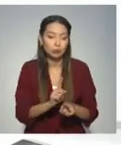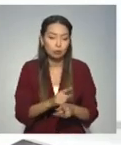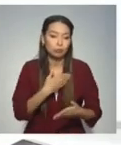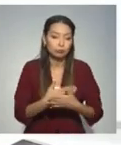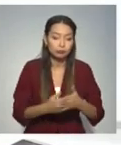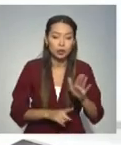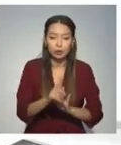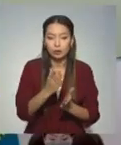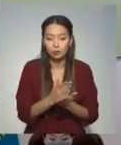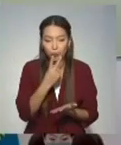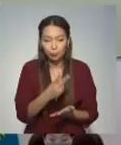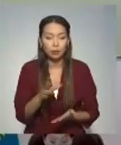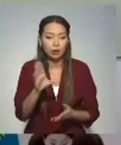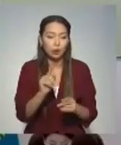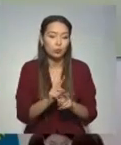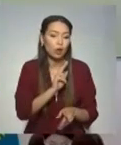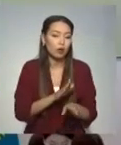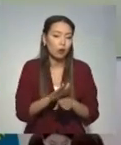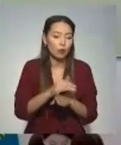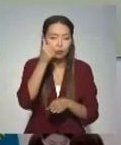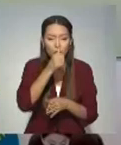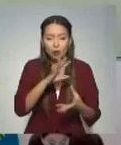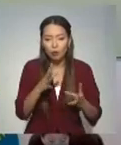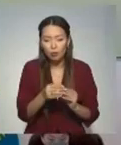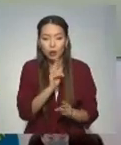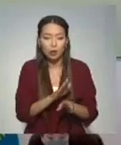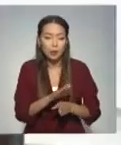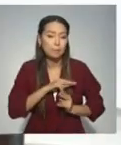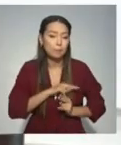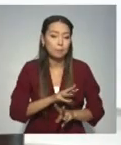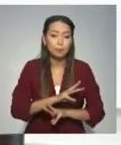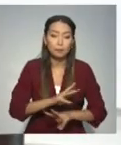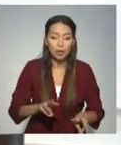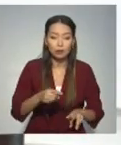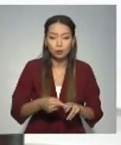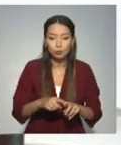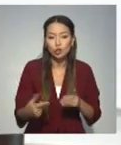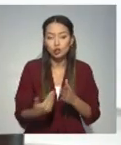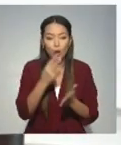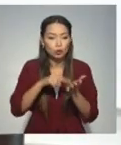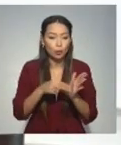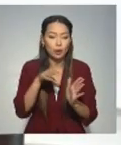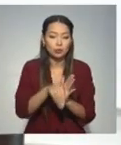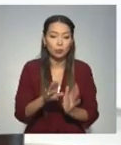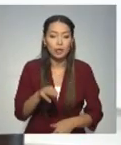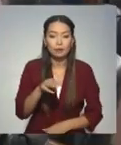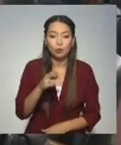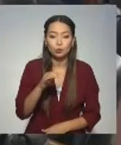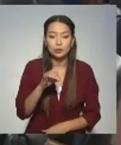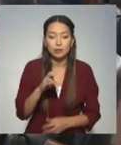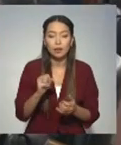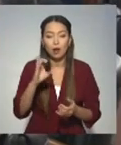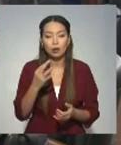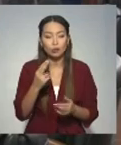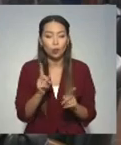кіріскенге ұқсайды. Әдетте жыл бойы атқарған жұмыстарын жіпке тізіп отыратын еңбек министрлігі бұл жолы жаңа жобамен келді. Тамара Дүйсенова әлеуметтік